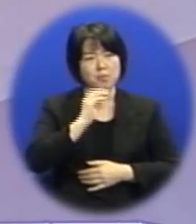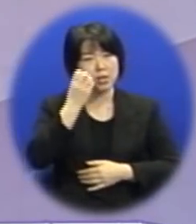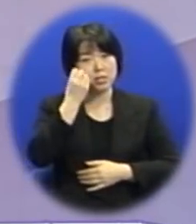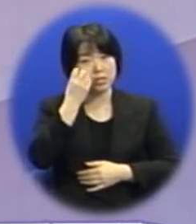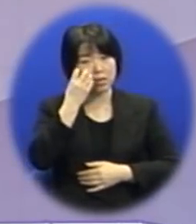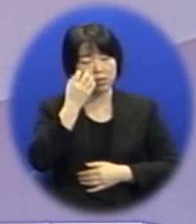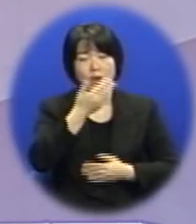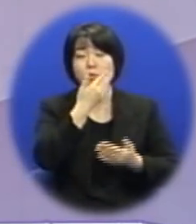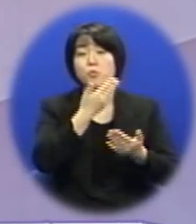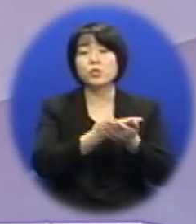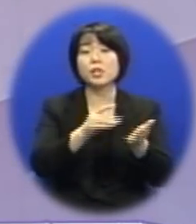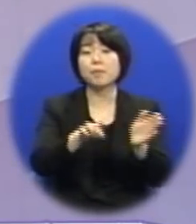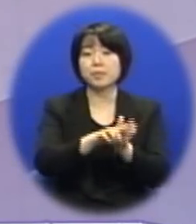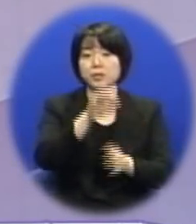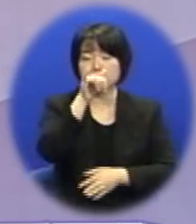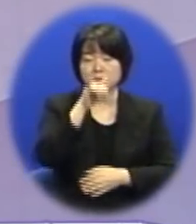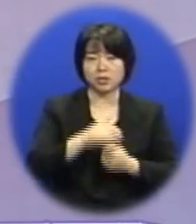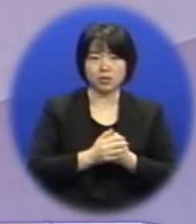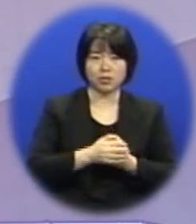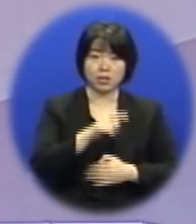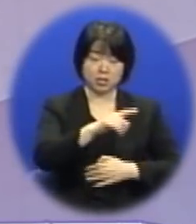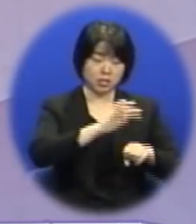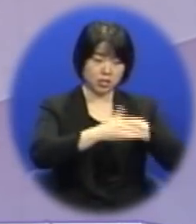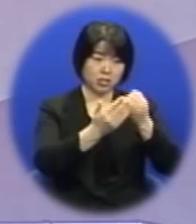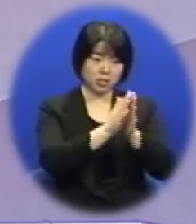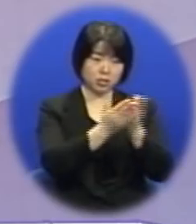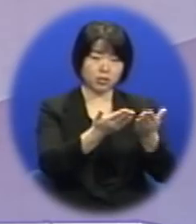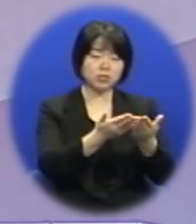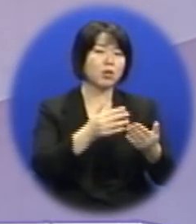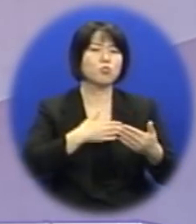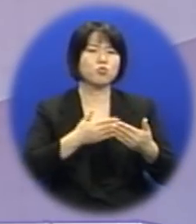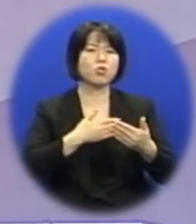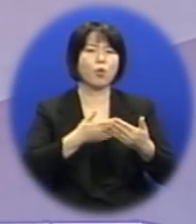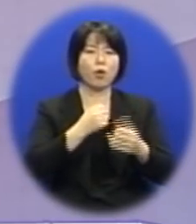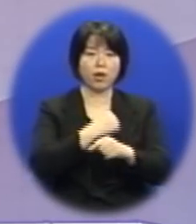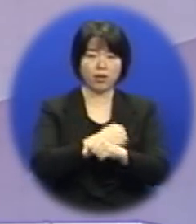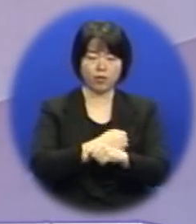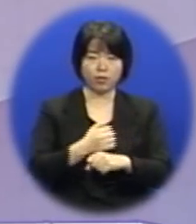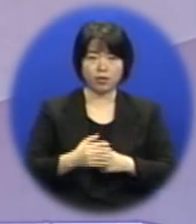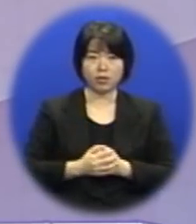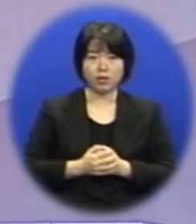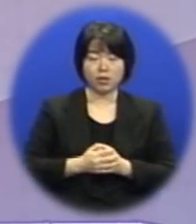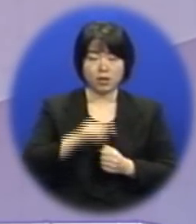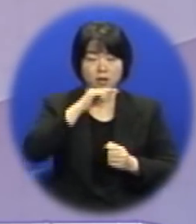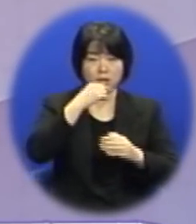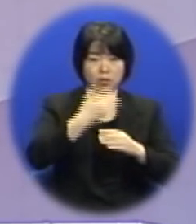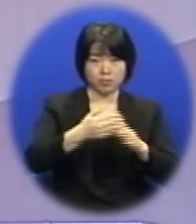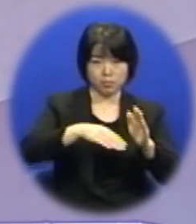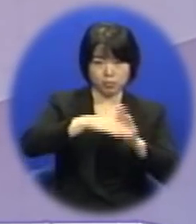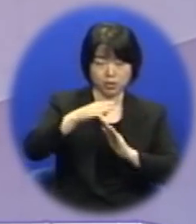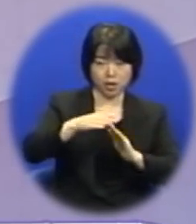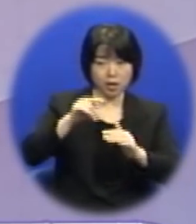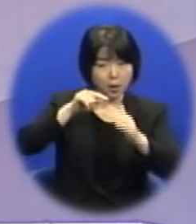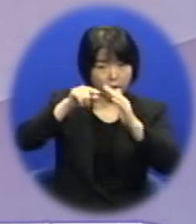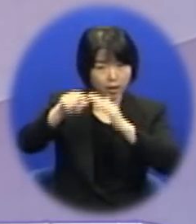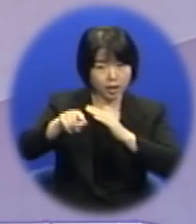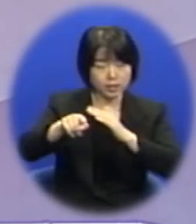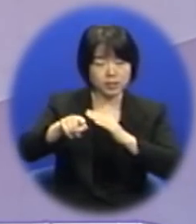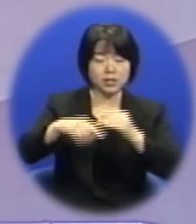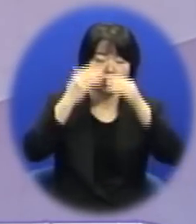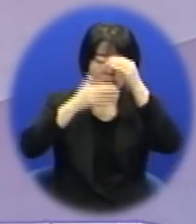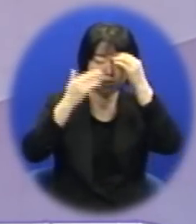귀한 믿음이 있어요. 이 성경책을 두려워하는 것입니다. 북한에 방문하는 목사님과